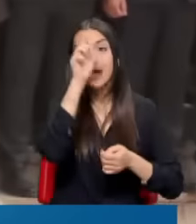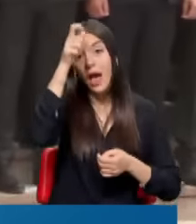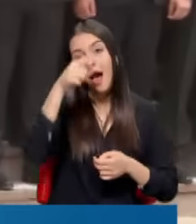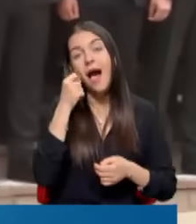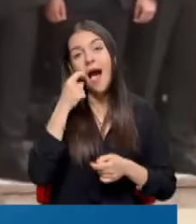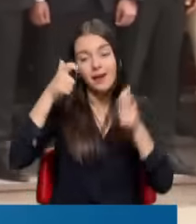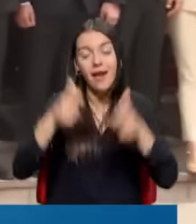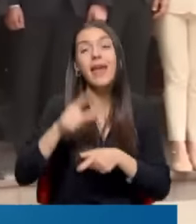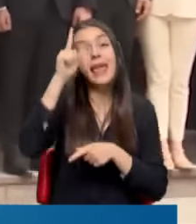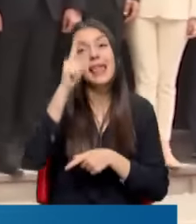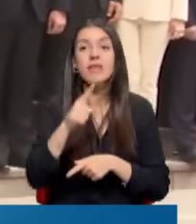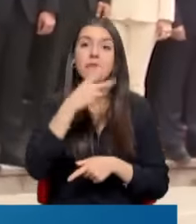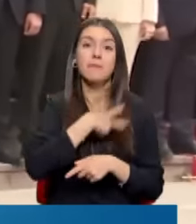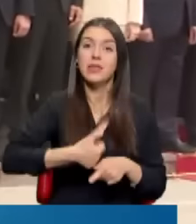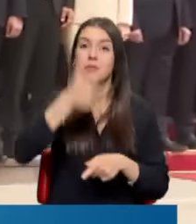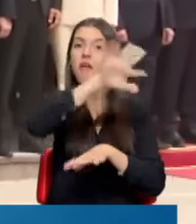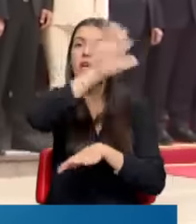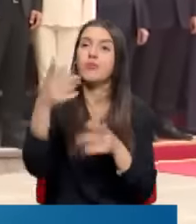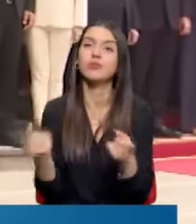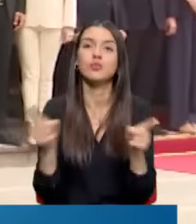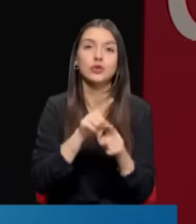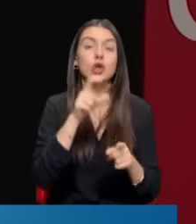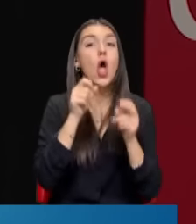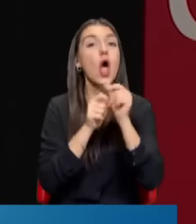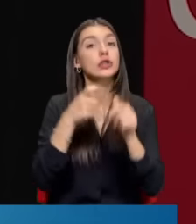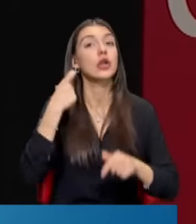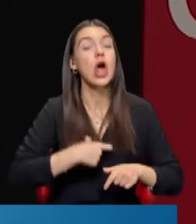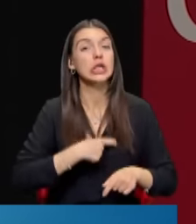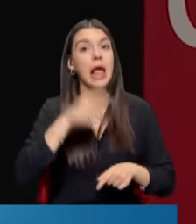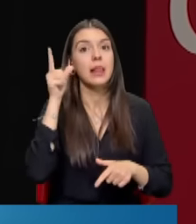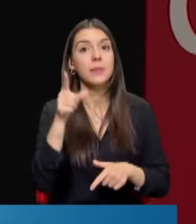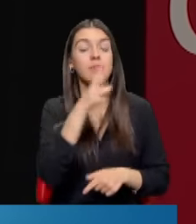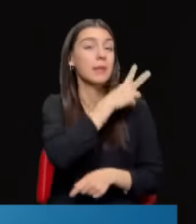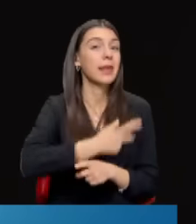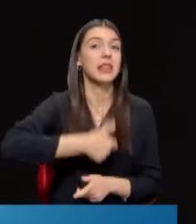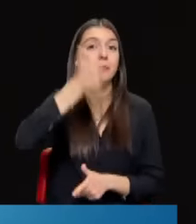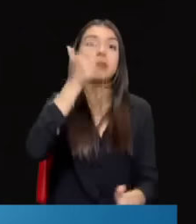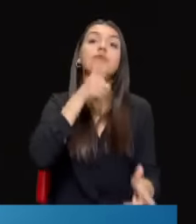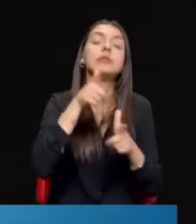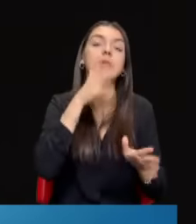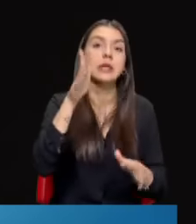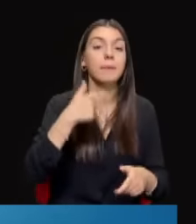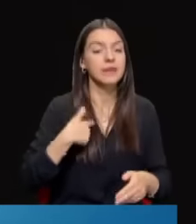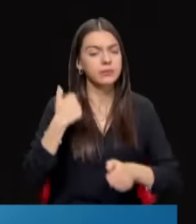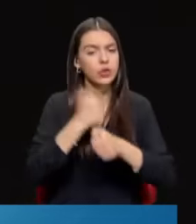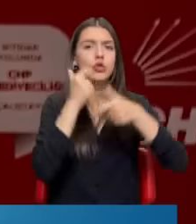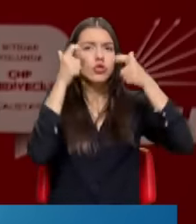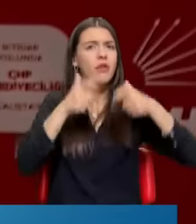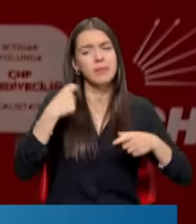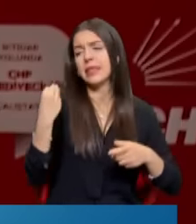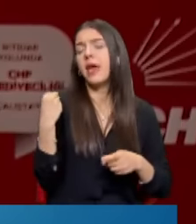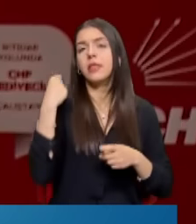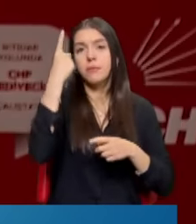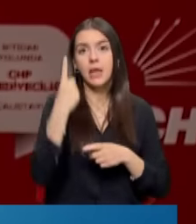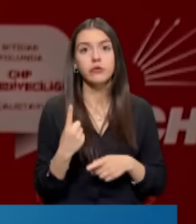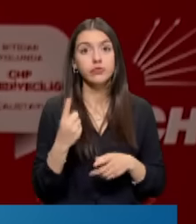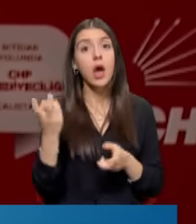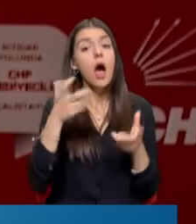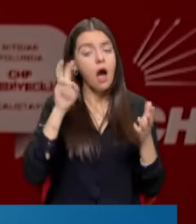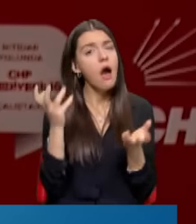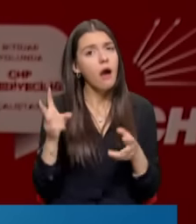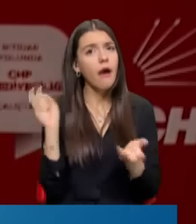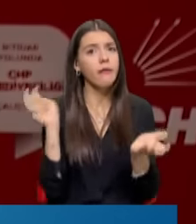belediye başkanlarıyla buluştu. CHP Genel Başkanı Özgür Özel belediye başkanlarına seslendi. Görevimiz yeni başlıyor dedi. Ayağa kalkın ve